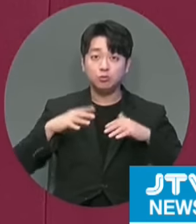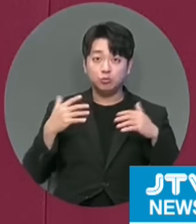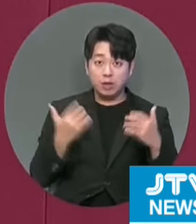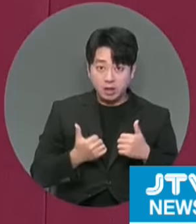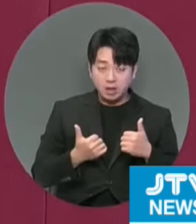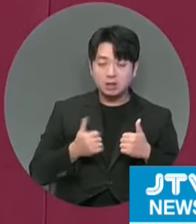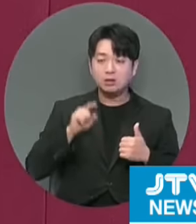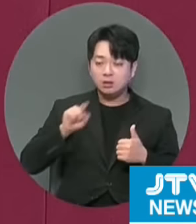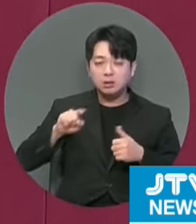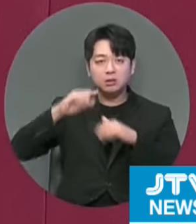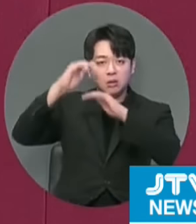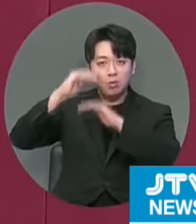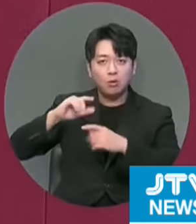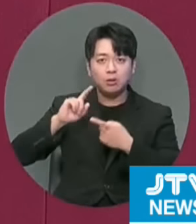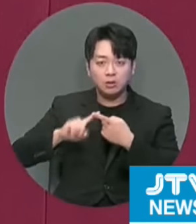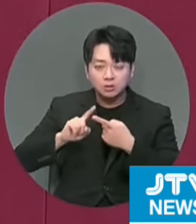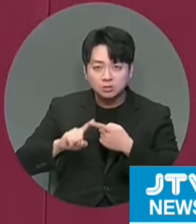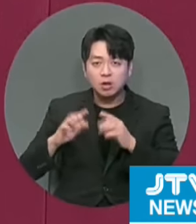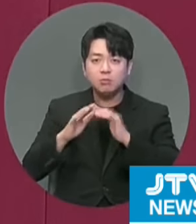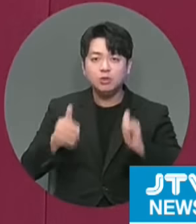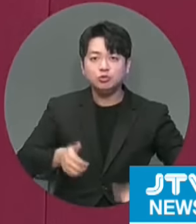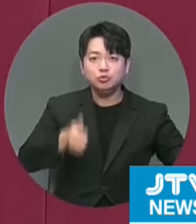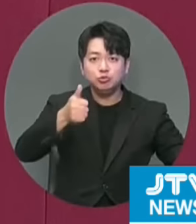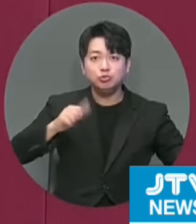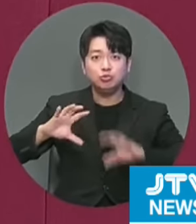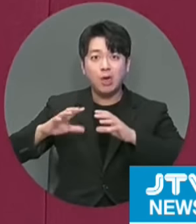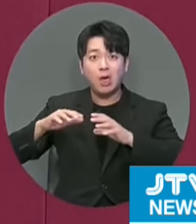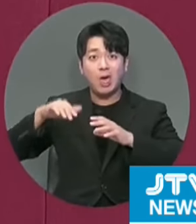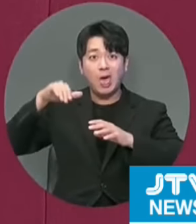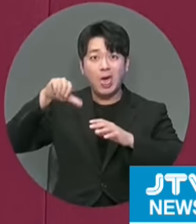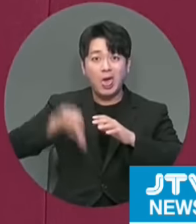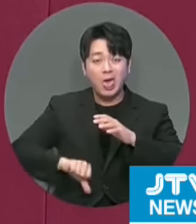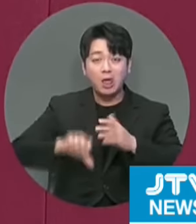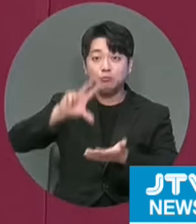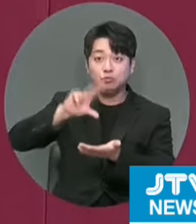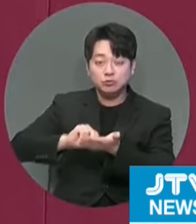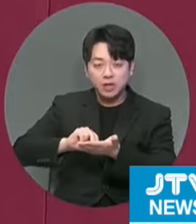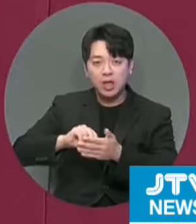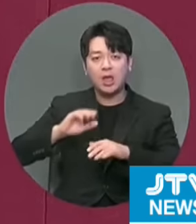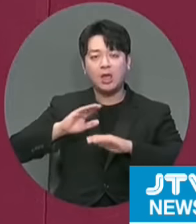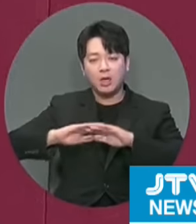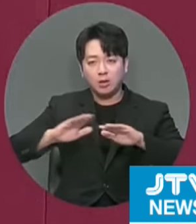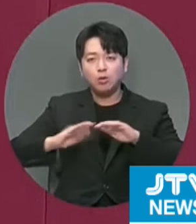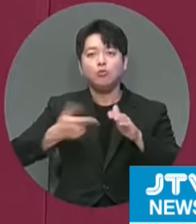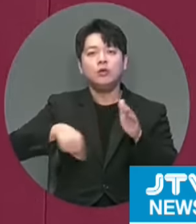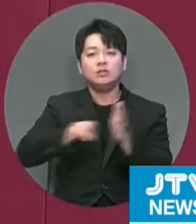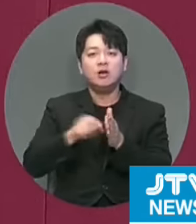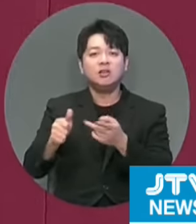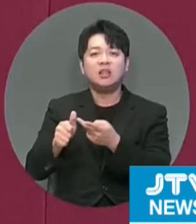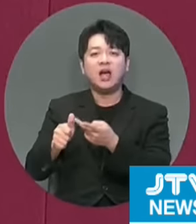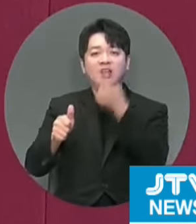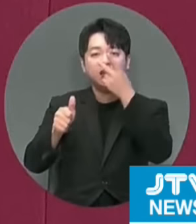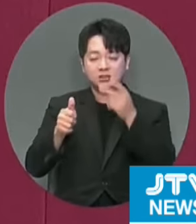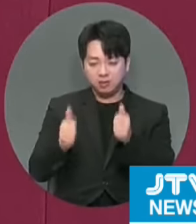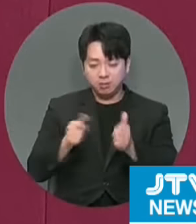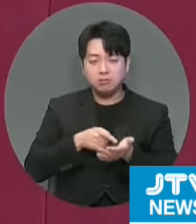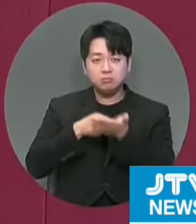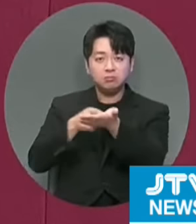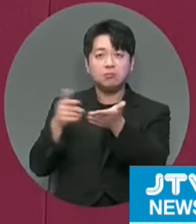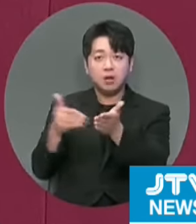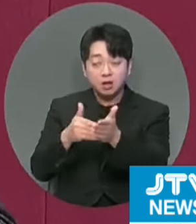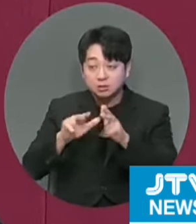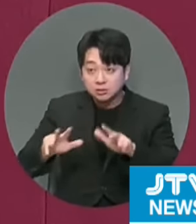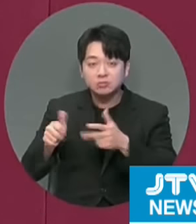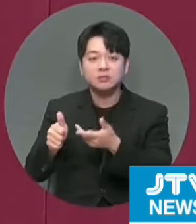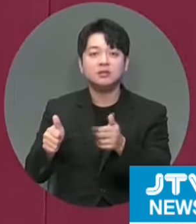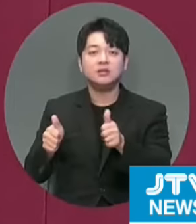파괴와 민주주의 후퇴의 책임을 물어서 탄핵소추안을 처리했습니다. 현재 헌법재판소에서 탄핵심판이